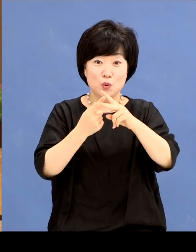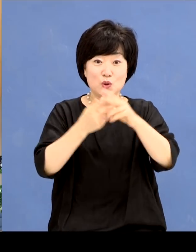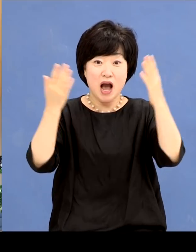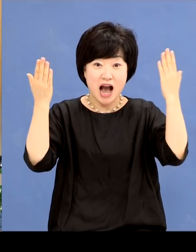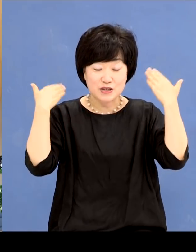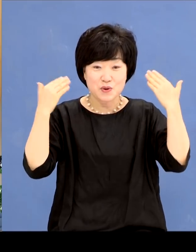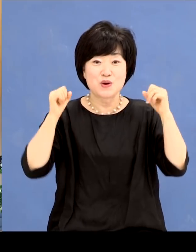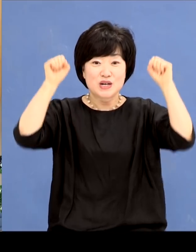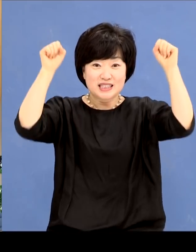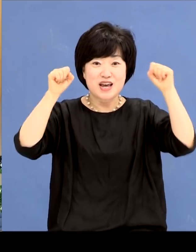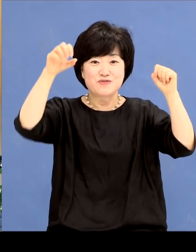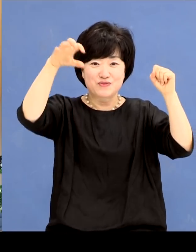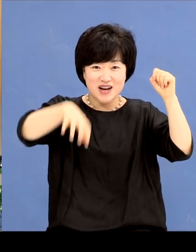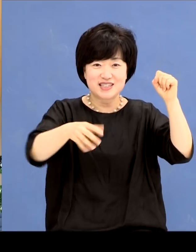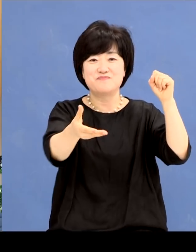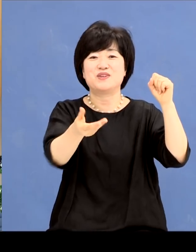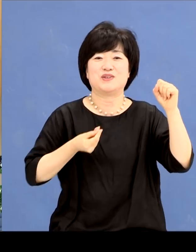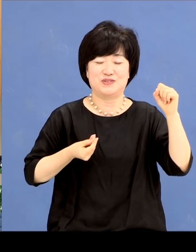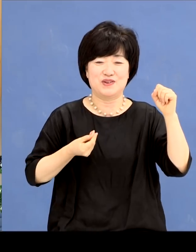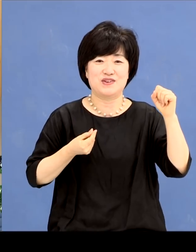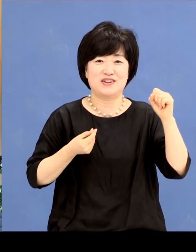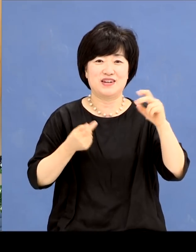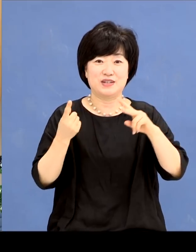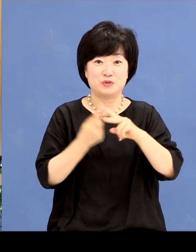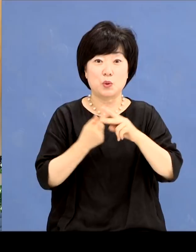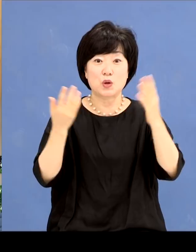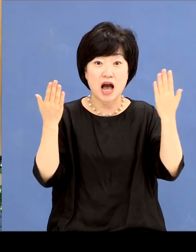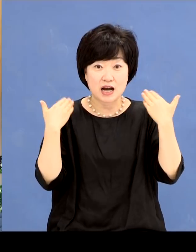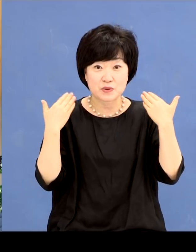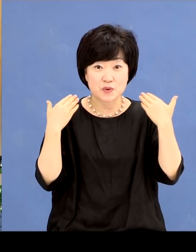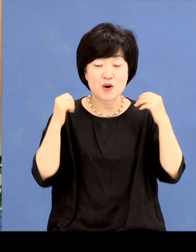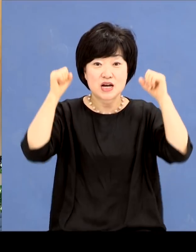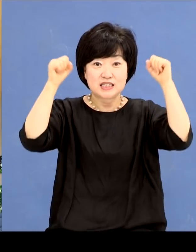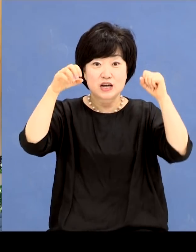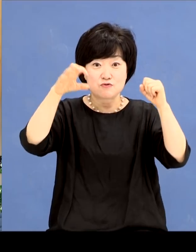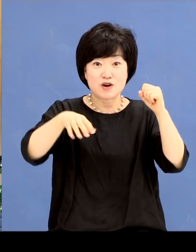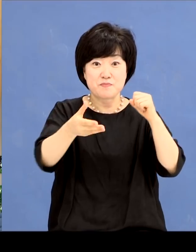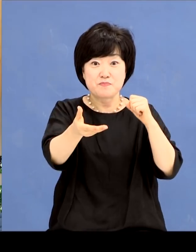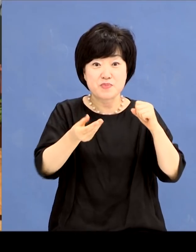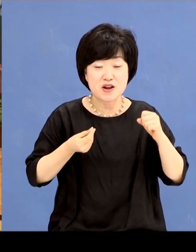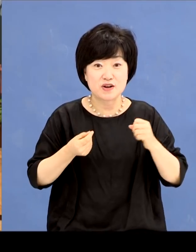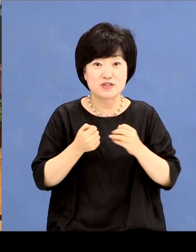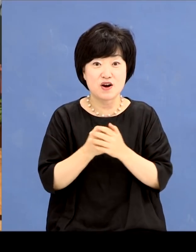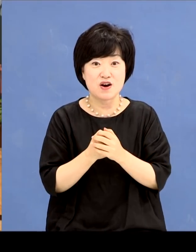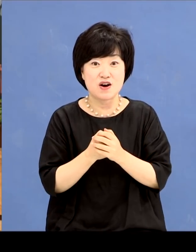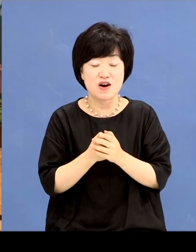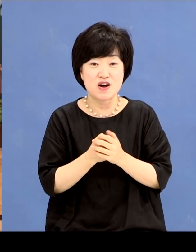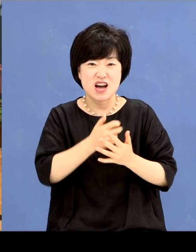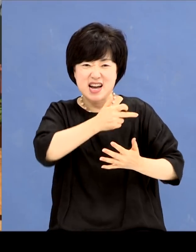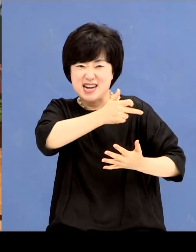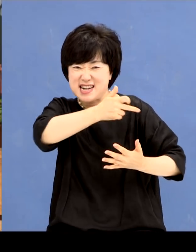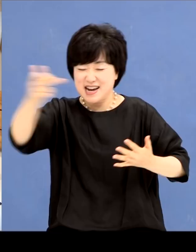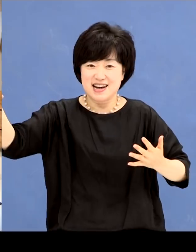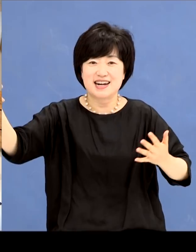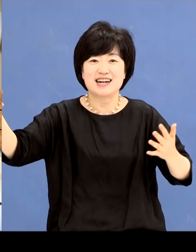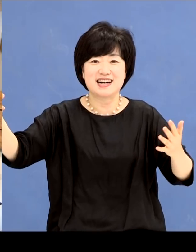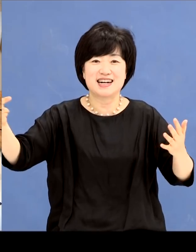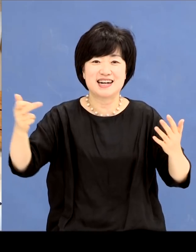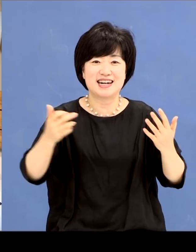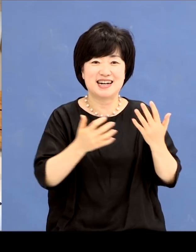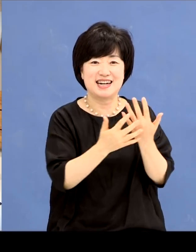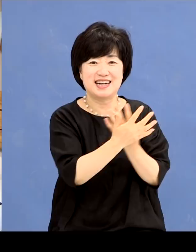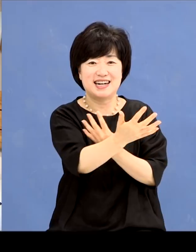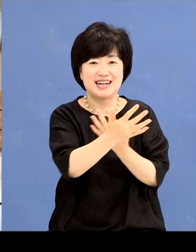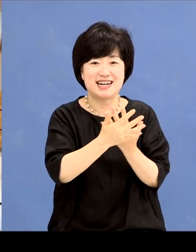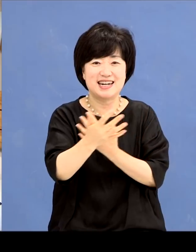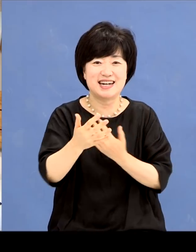초등학교 체육관을 빌렸어요. 와. 네. 초등학교 체육관을 빌려서 네. 한 4개의 보육원 아이들이 그거 저기